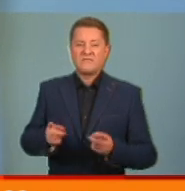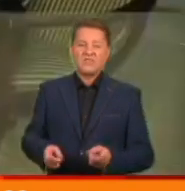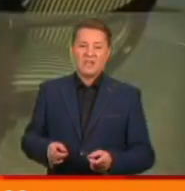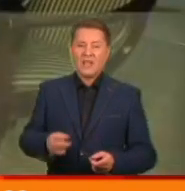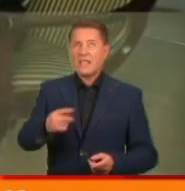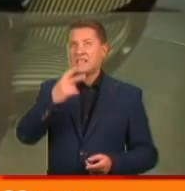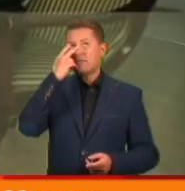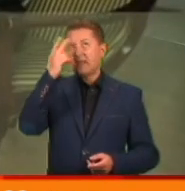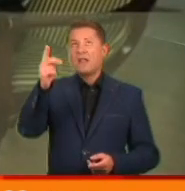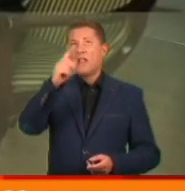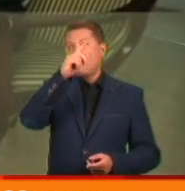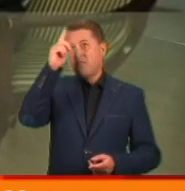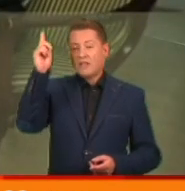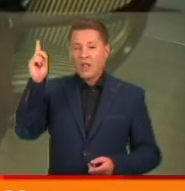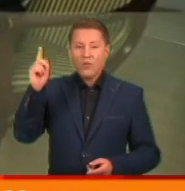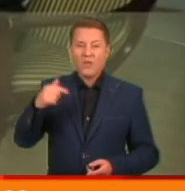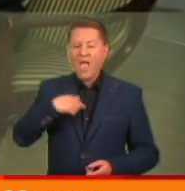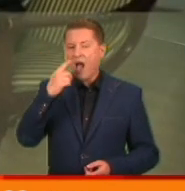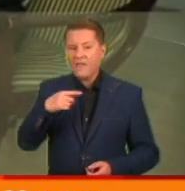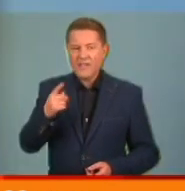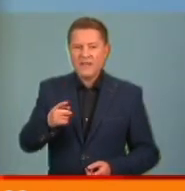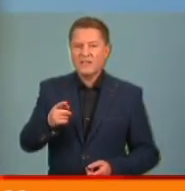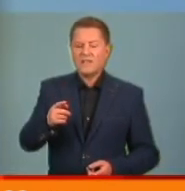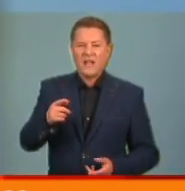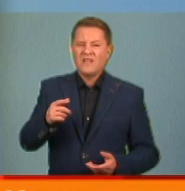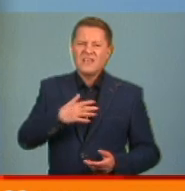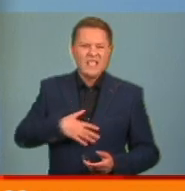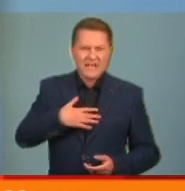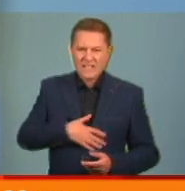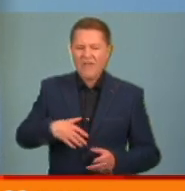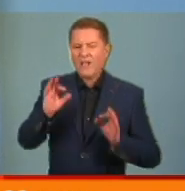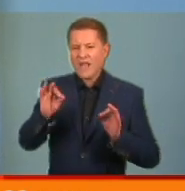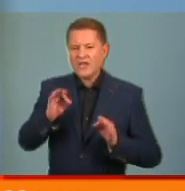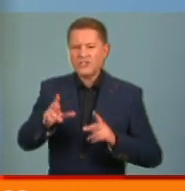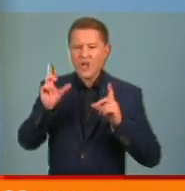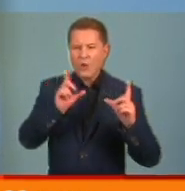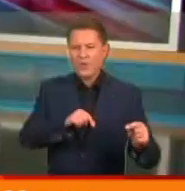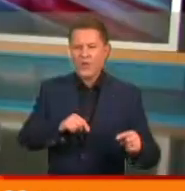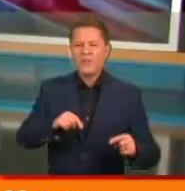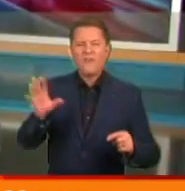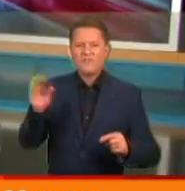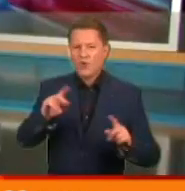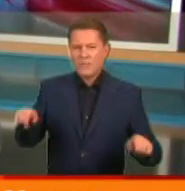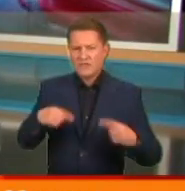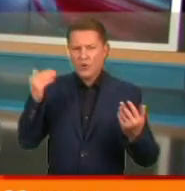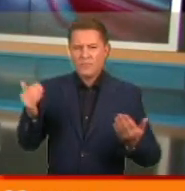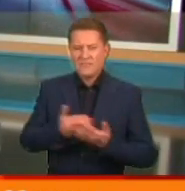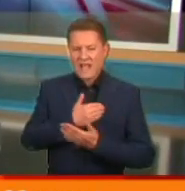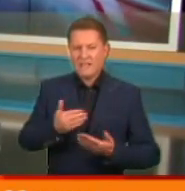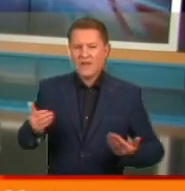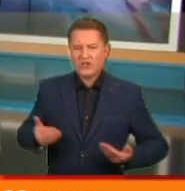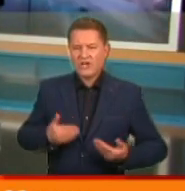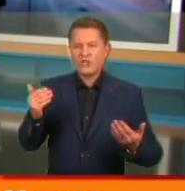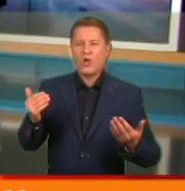смотрел в потолок, і я йому говорю: «Дінечка, ми справимося. Ми, звісно, ми уїдемо, і ми все построїмо заново». Жити по-новому